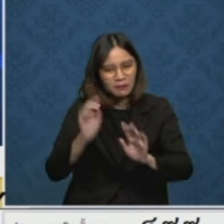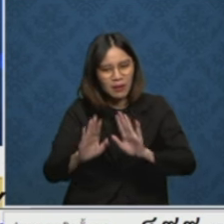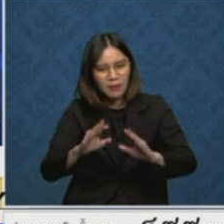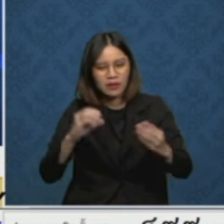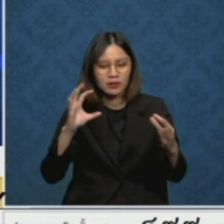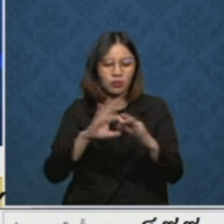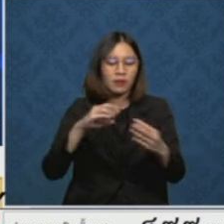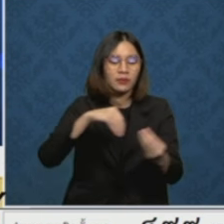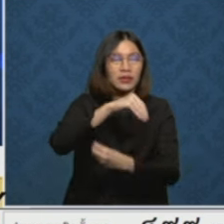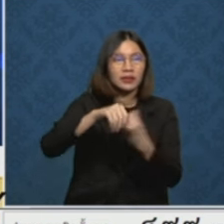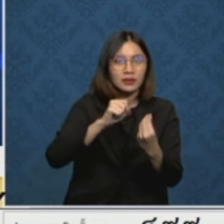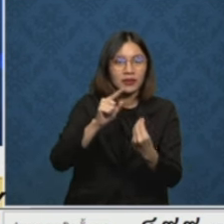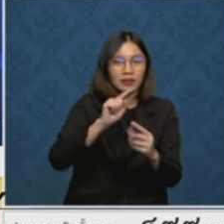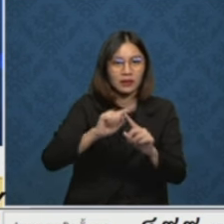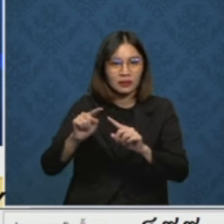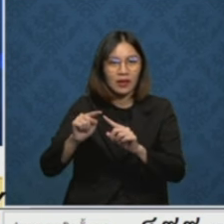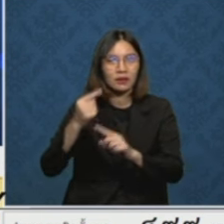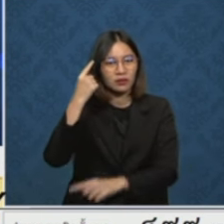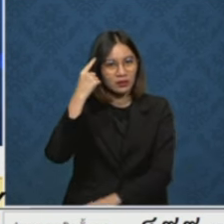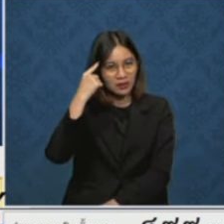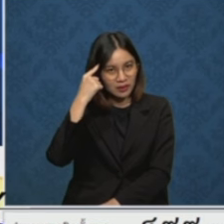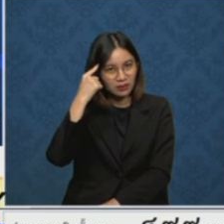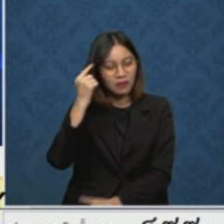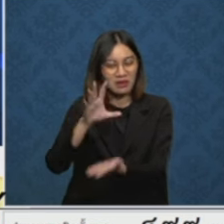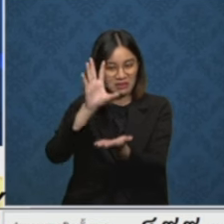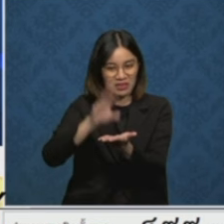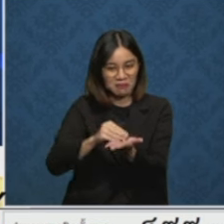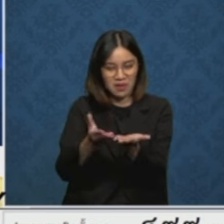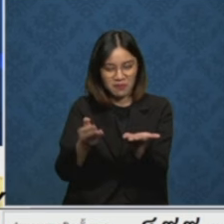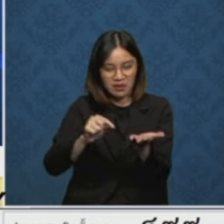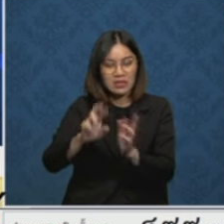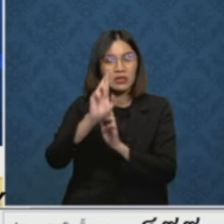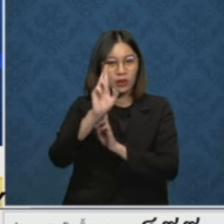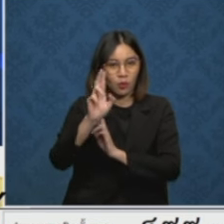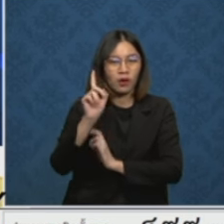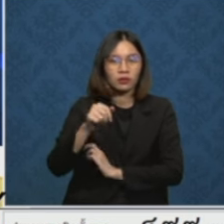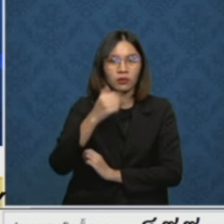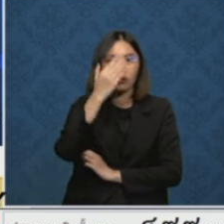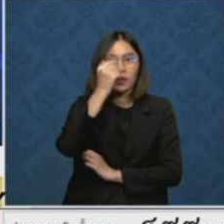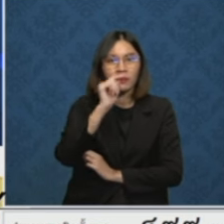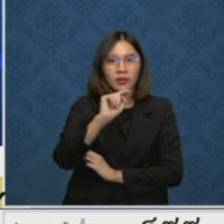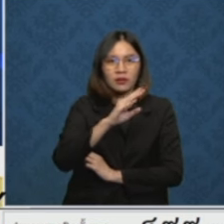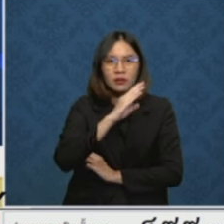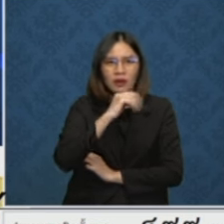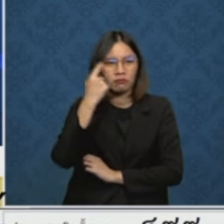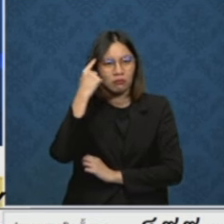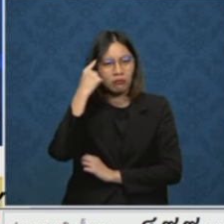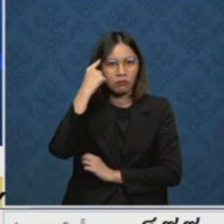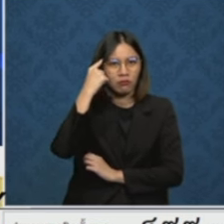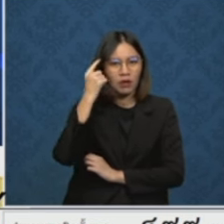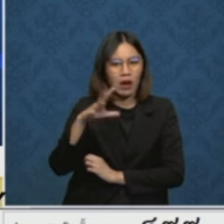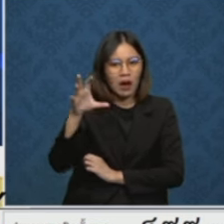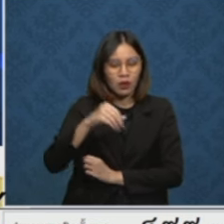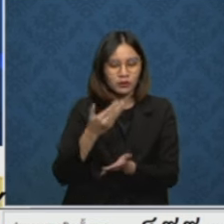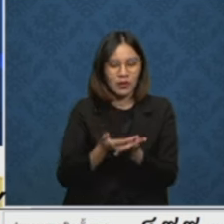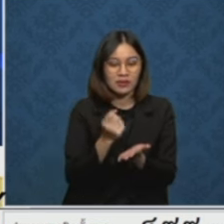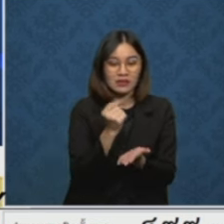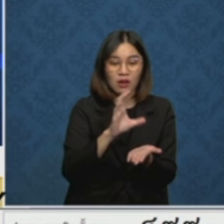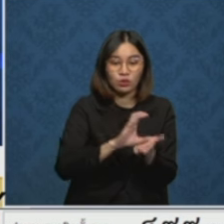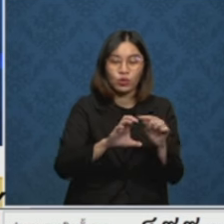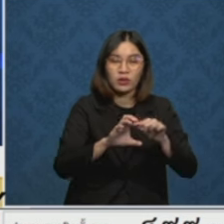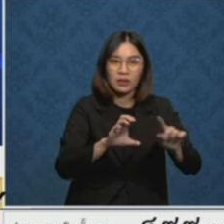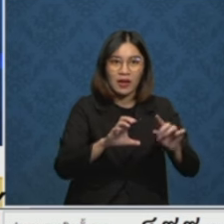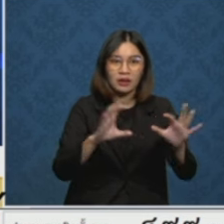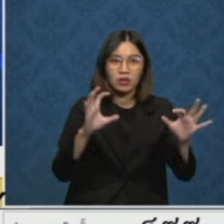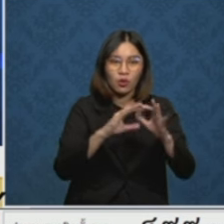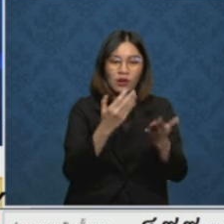เศรษฐกิจนะคะท่านต้องใช้ข้อมูลนี้อย่างระมัดระวังแล้วค่ะถ้าท่านเผลอเอาตัวรายจ่ายลงทุนที่